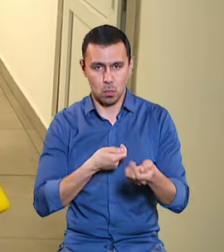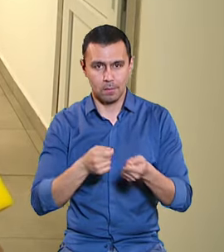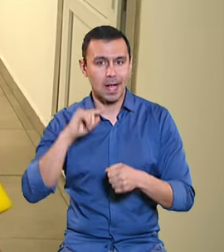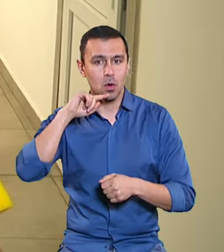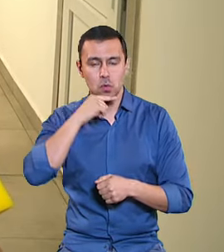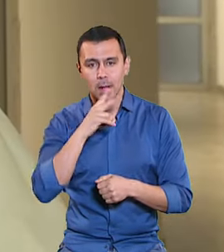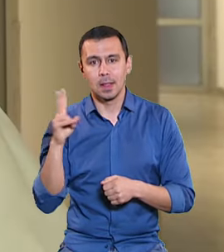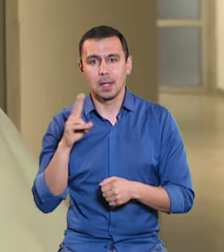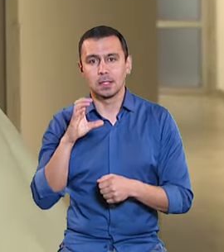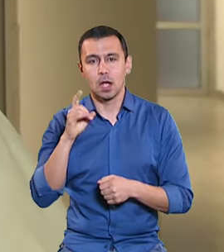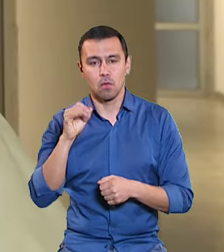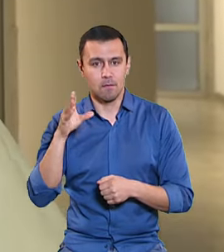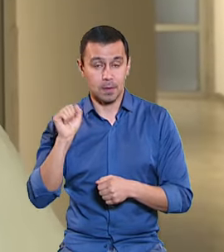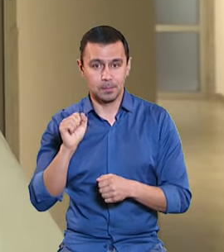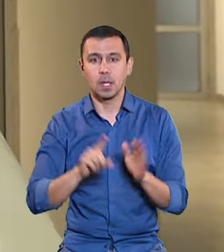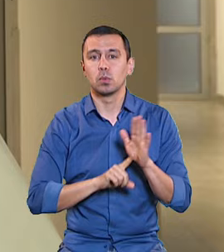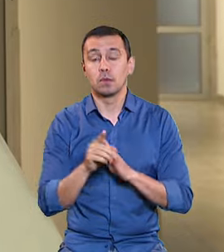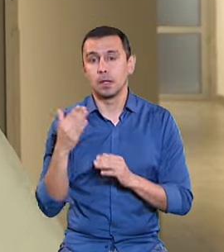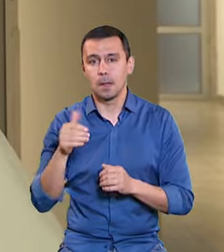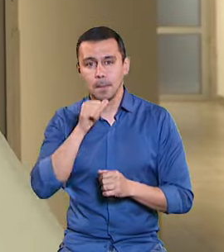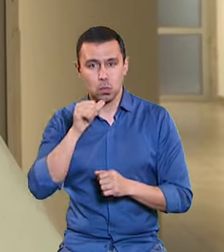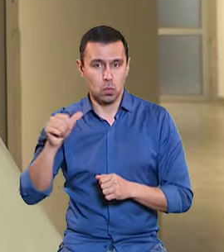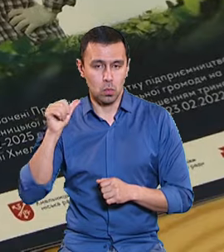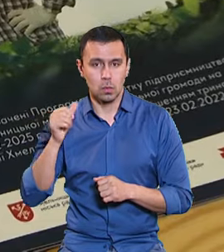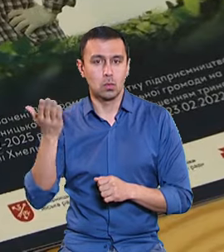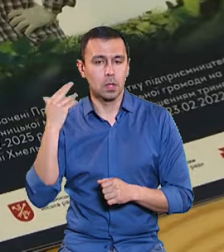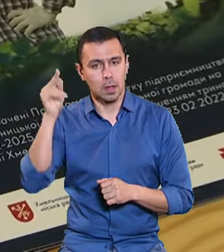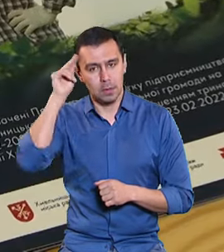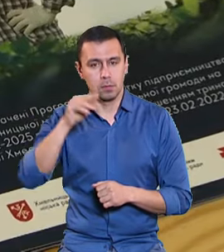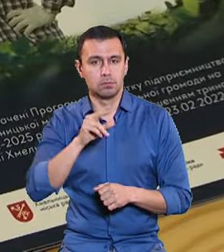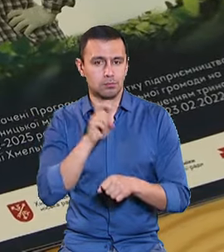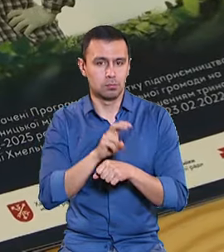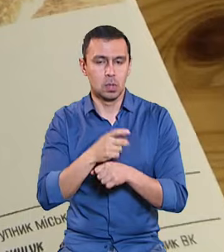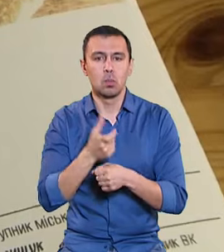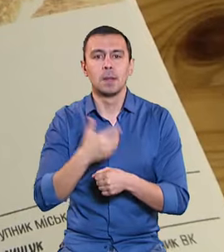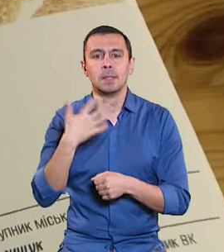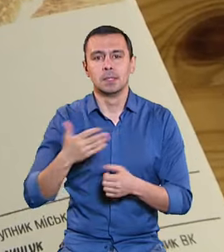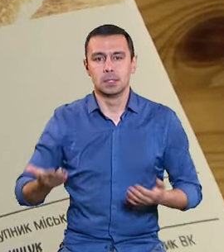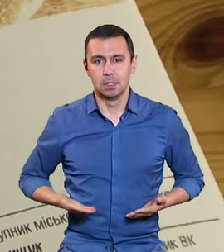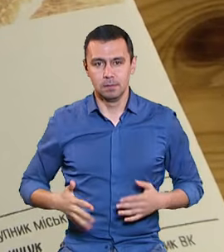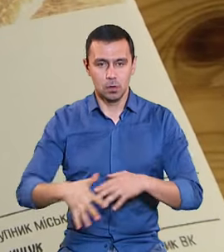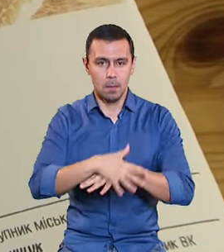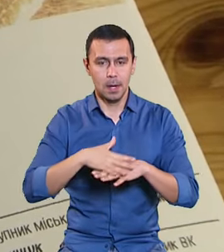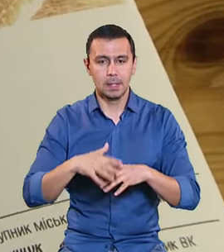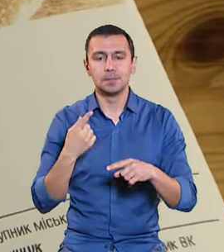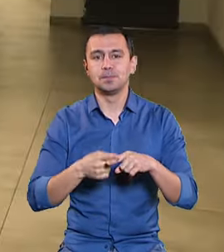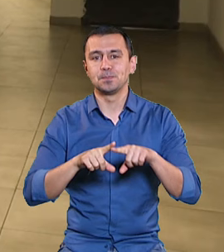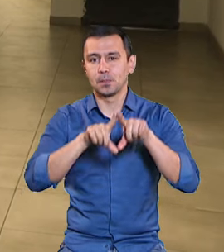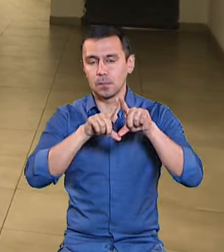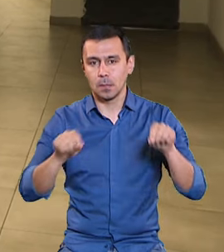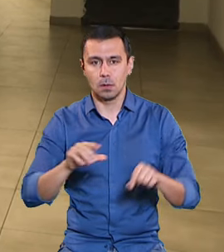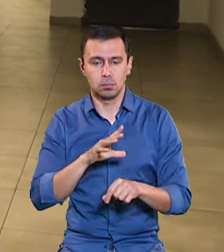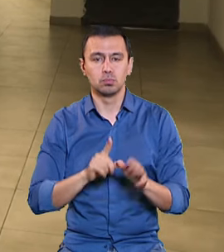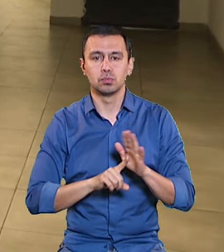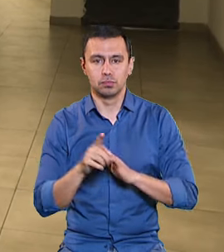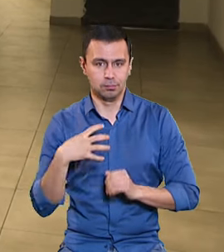економіки Наталя Сахарова. Започаткували її минулого року, тоді навчання пройшли понад 50 жителів громади. Ці школи набули